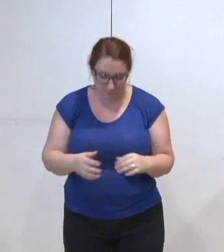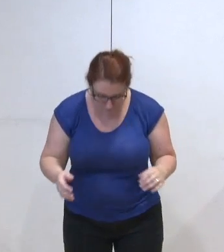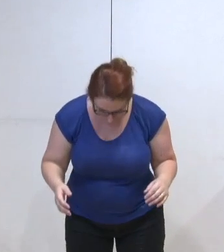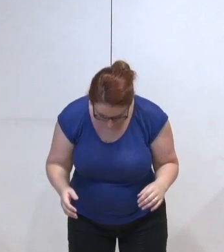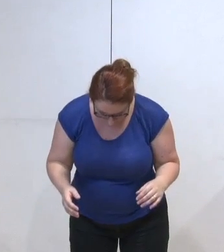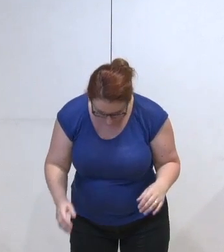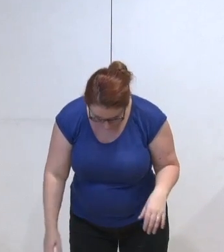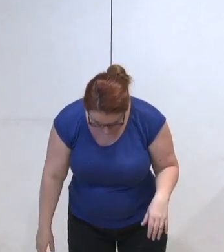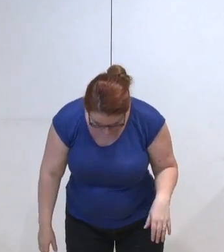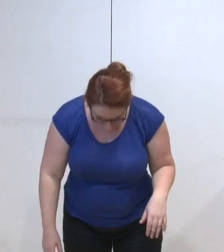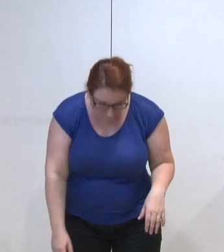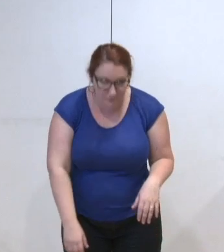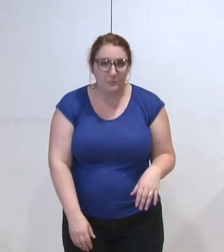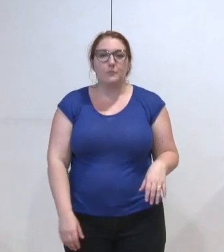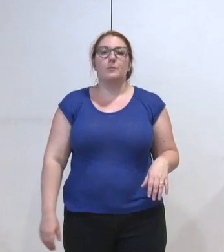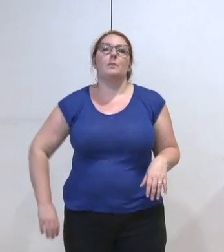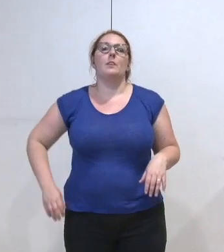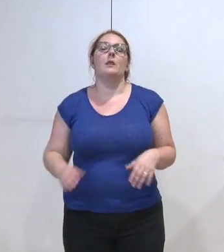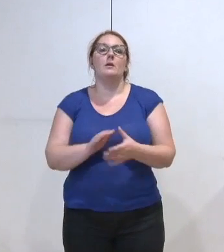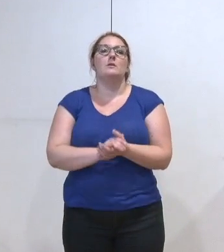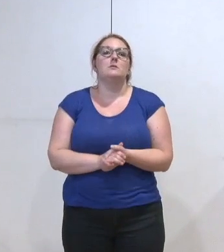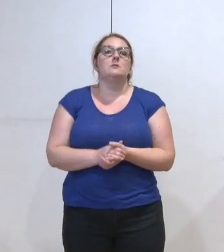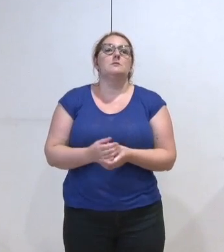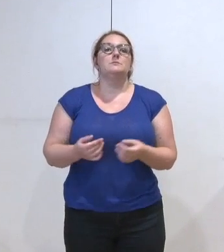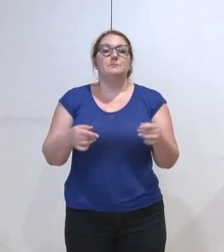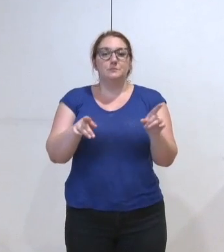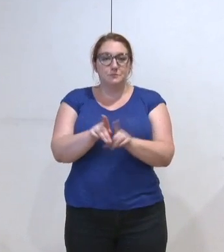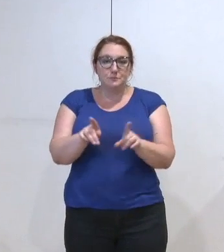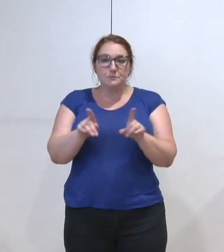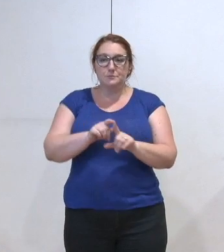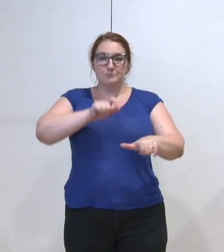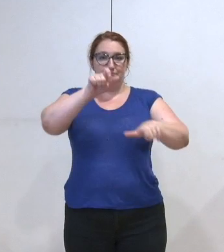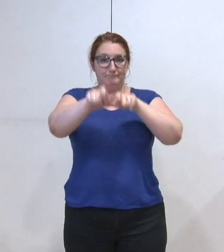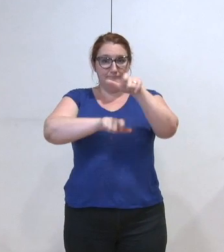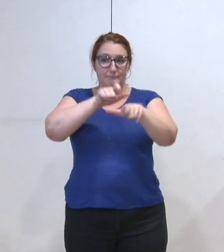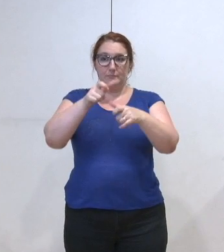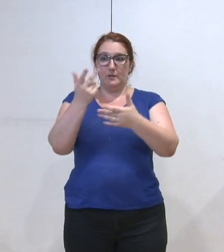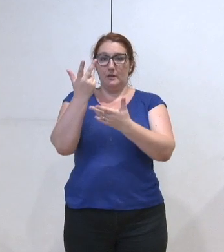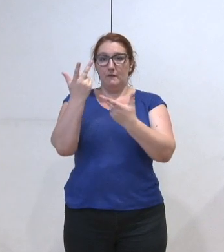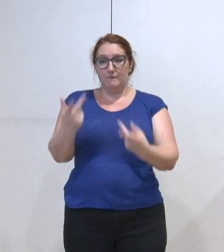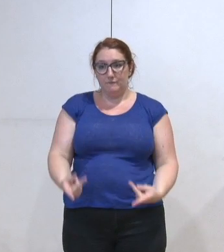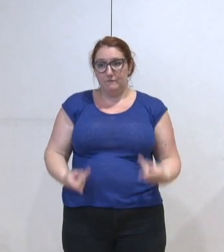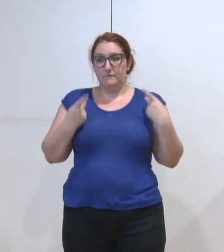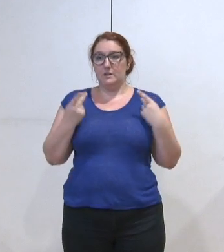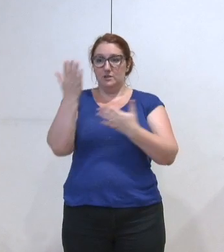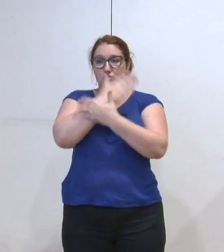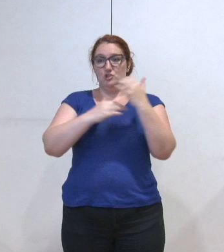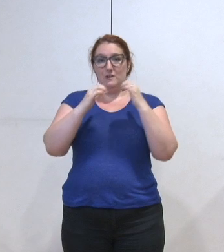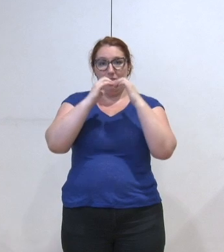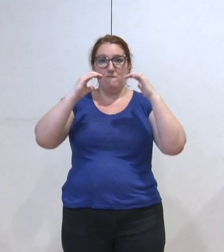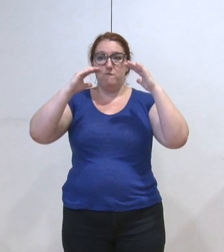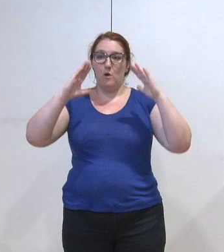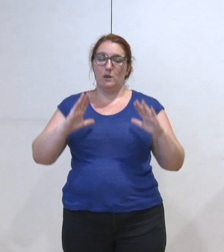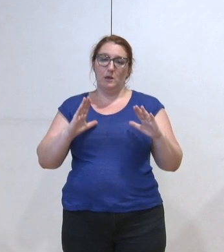ville à noter que il y a une croissance du nombre de personnes vivant dans des foyers à bas revenu à l'échelle de